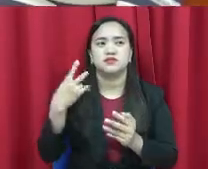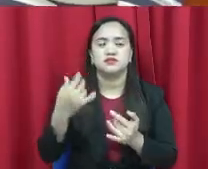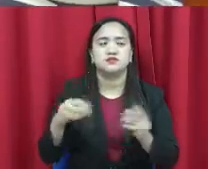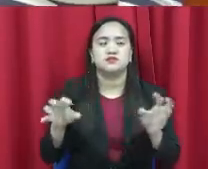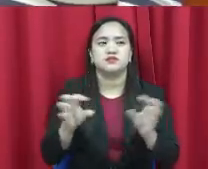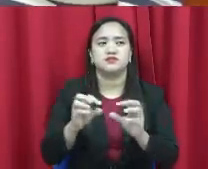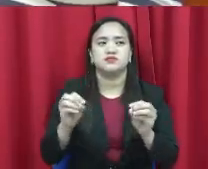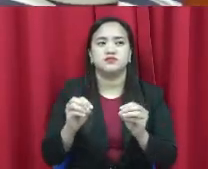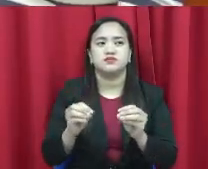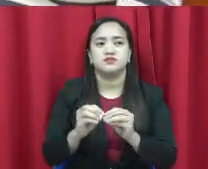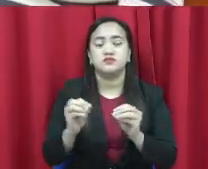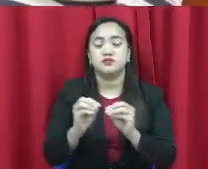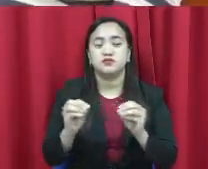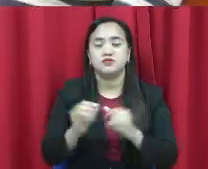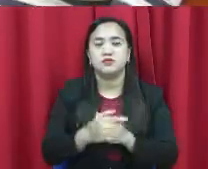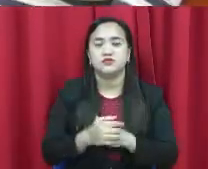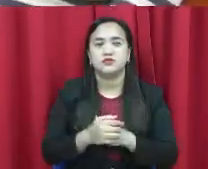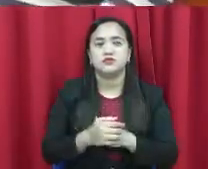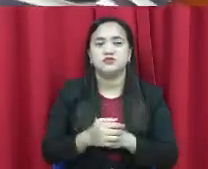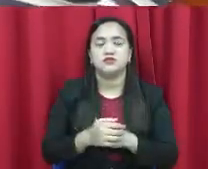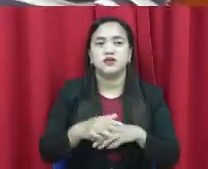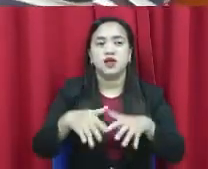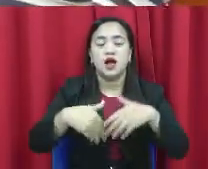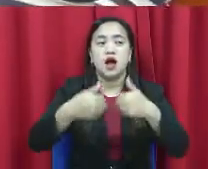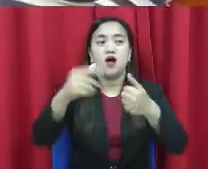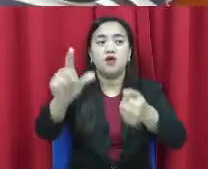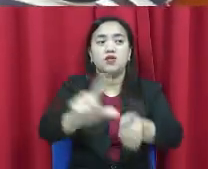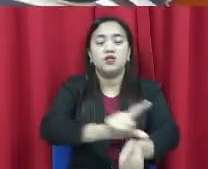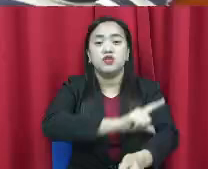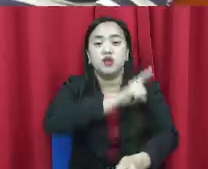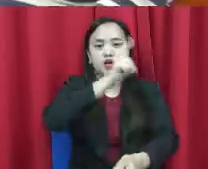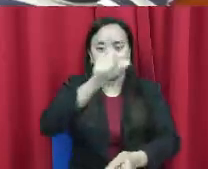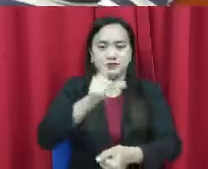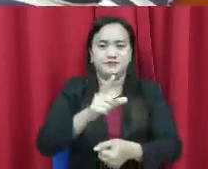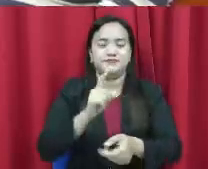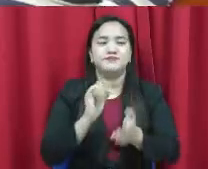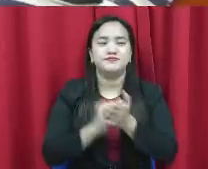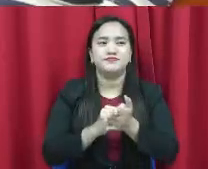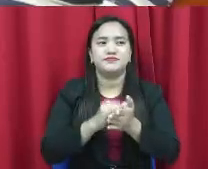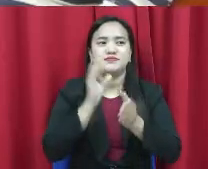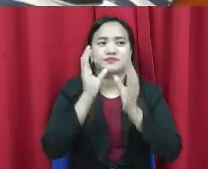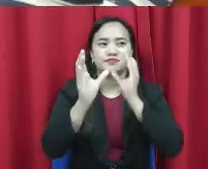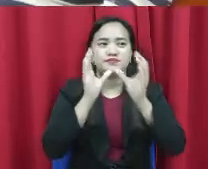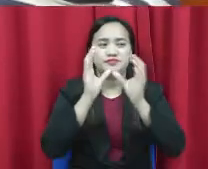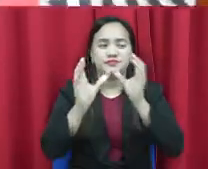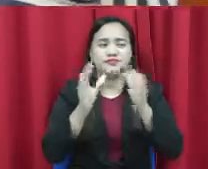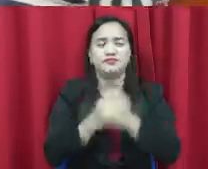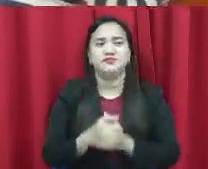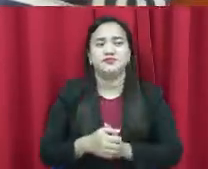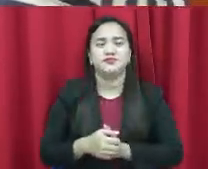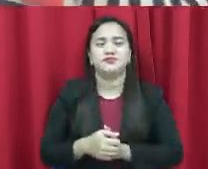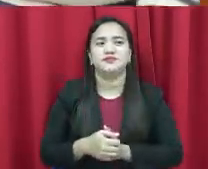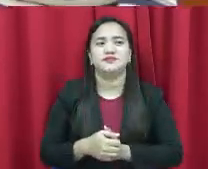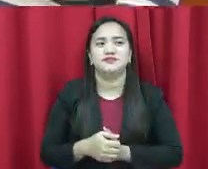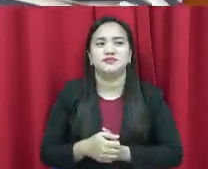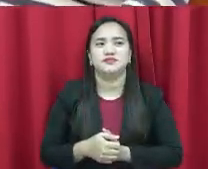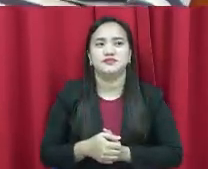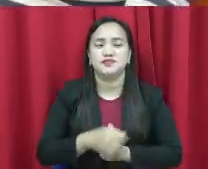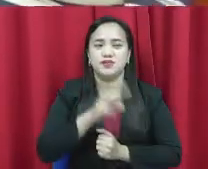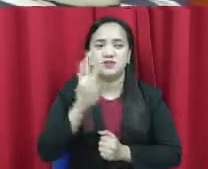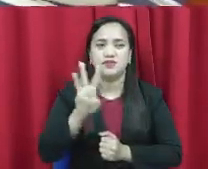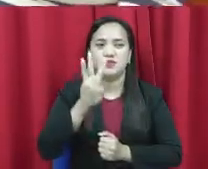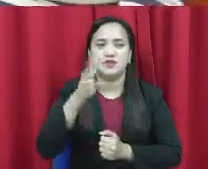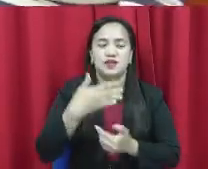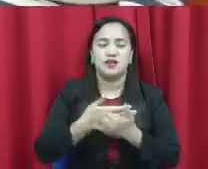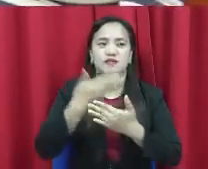usapan O ah sak na yan kusap kami ng Sunday ah at ah Wednesday